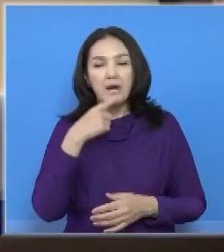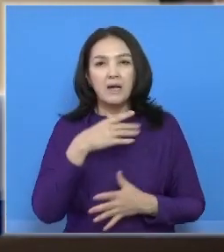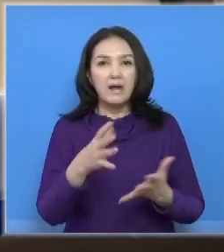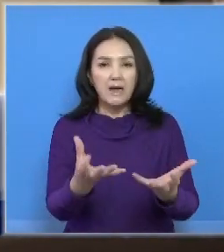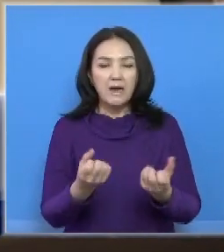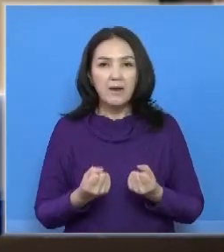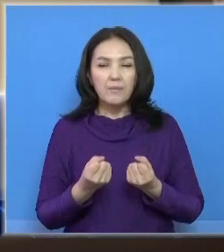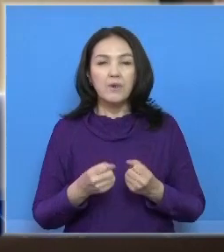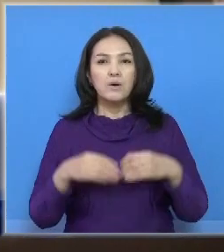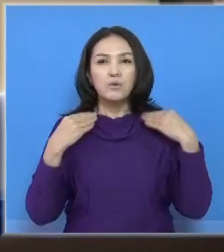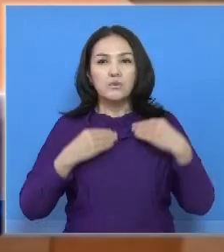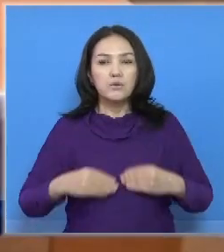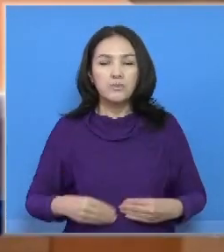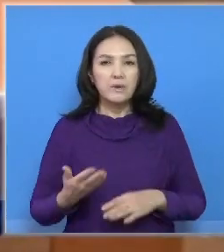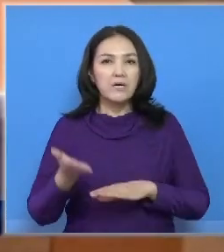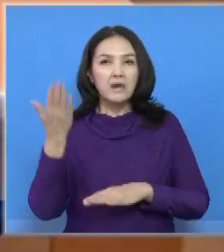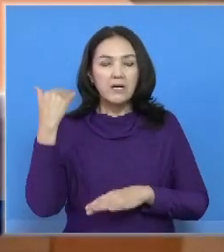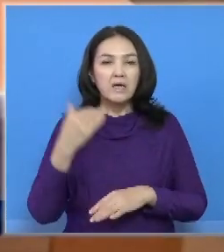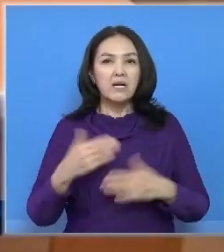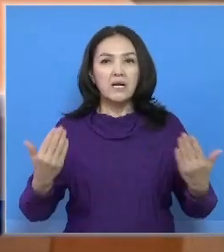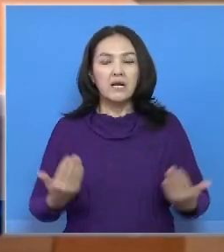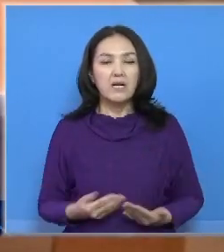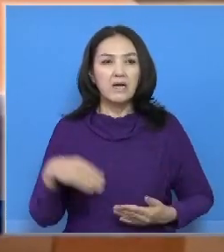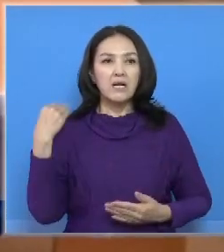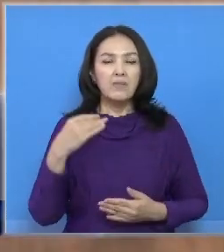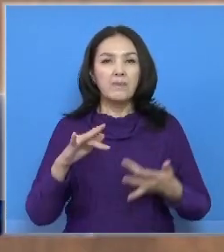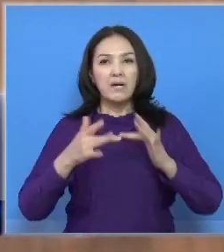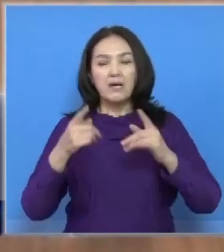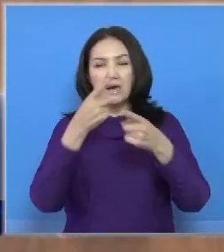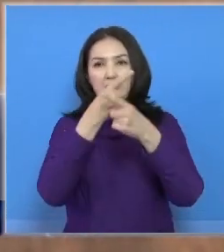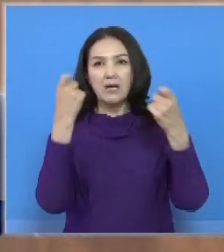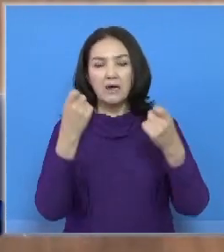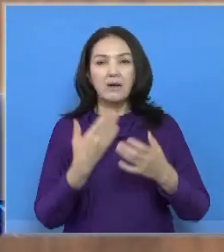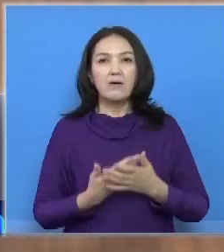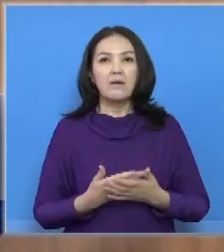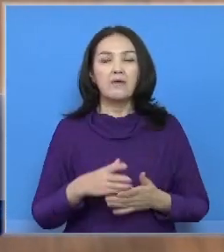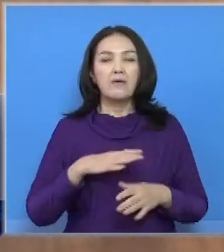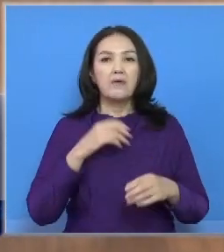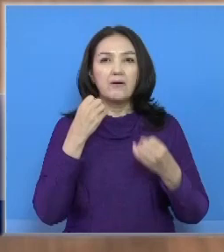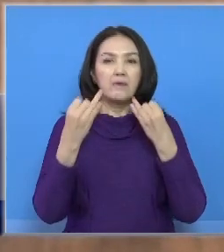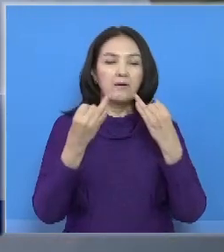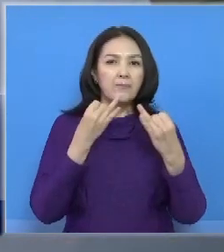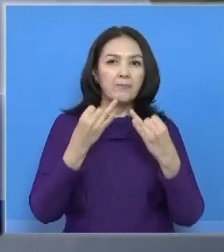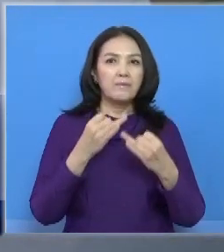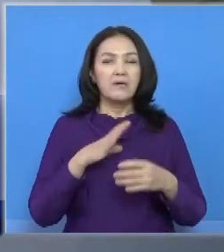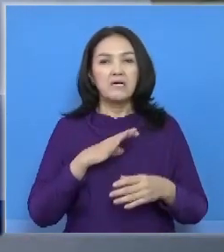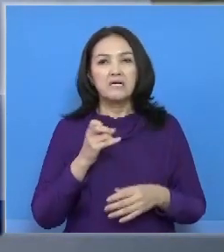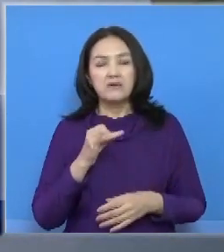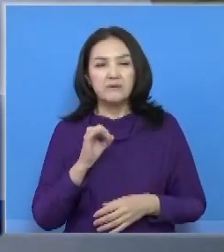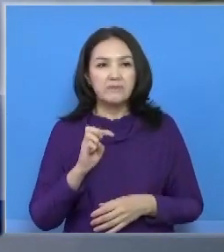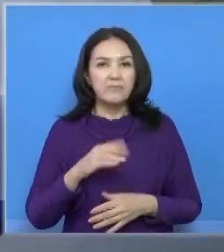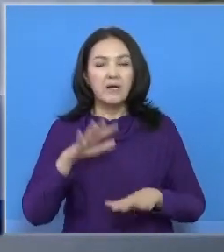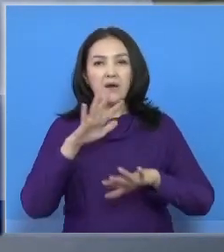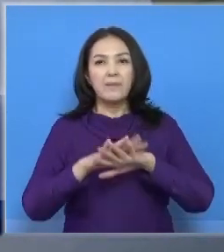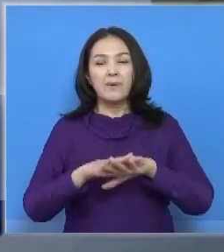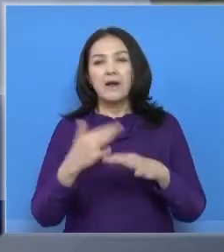забрать курьером шубу ранее выставленные жительница Актобе на сайте объявлений ходе разговора звонившие завладел реквизитами